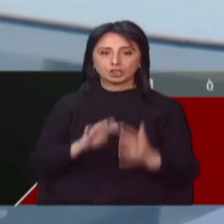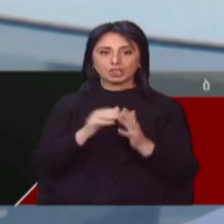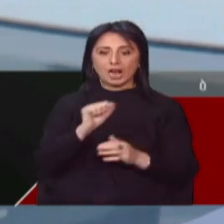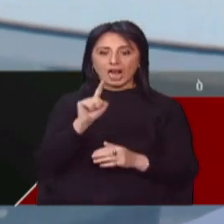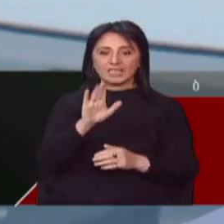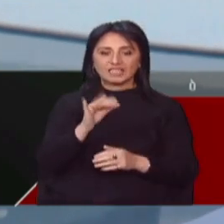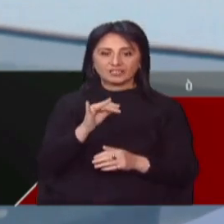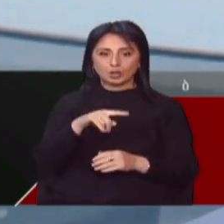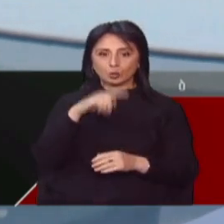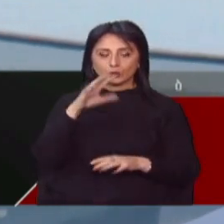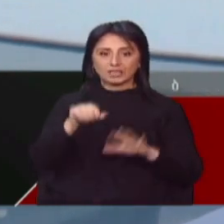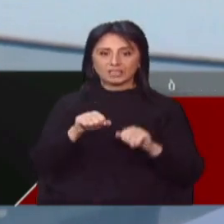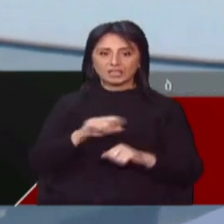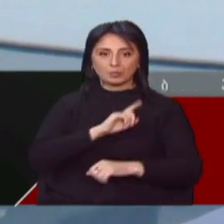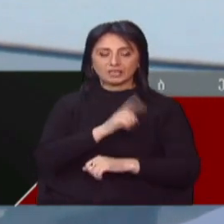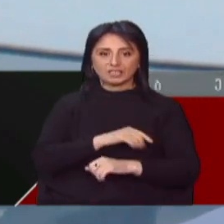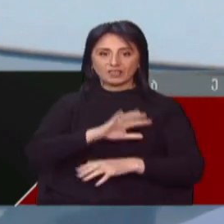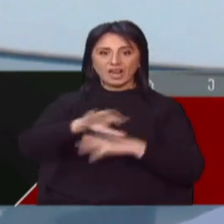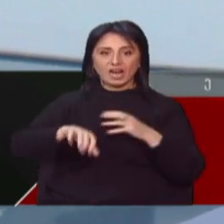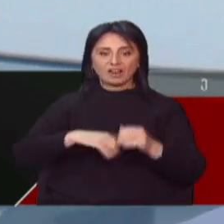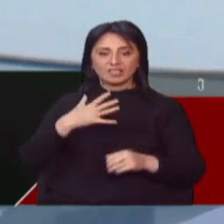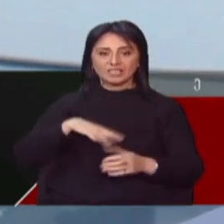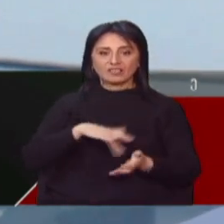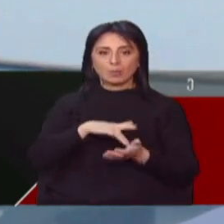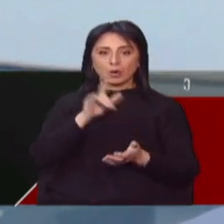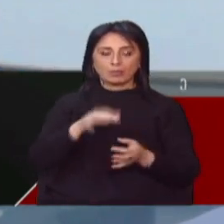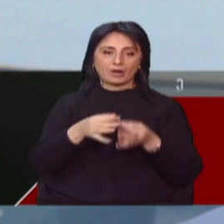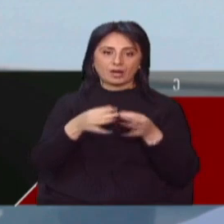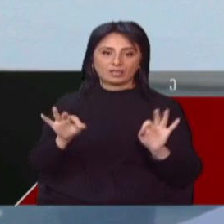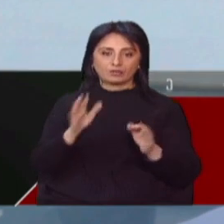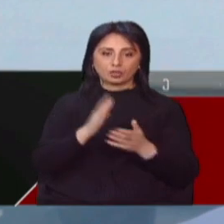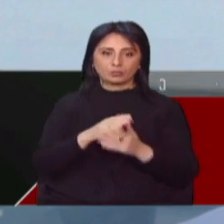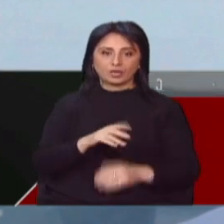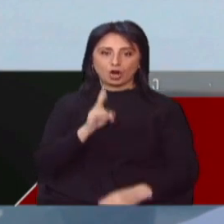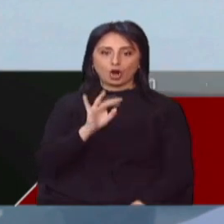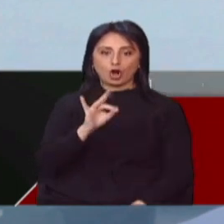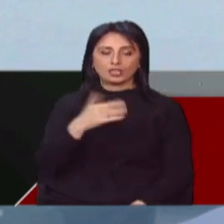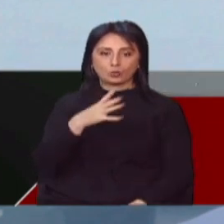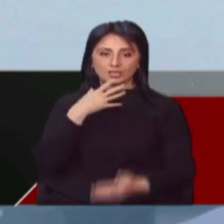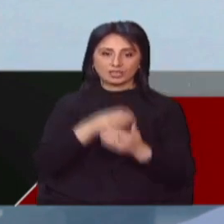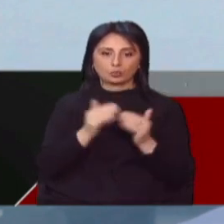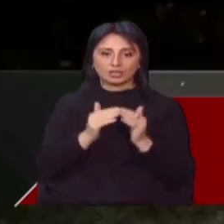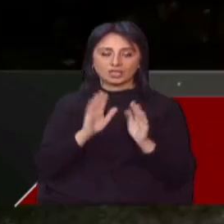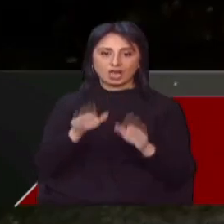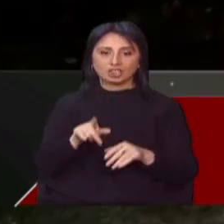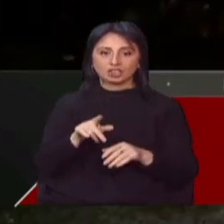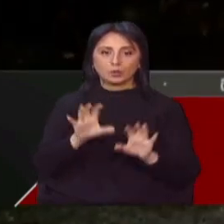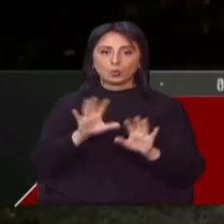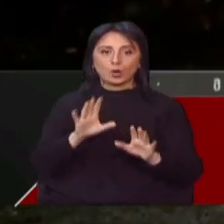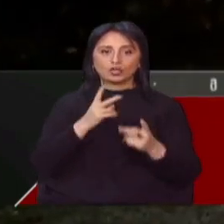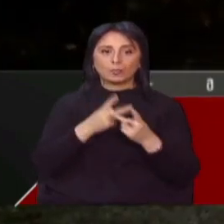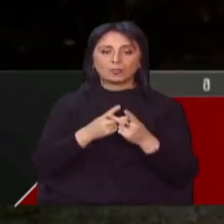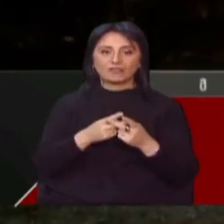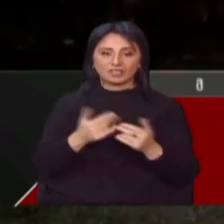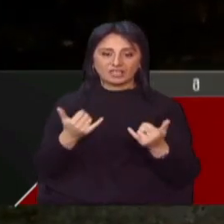სოფელ აძვის მიმდებარედ რუსეთის საოკუპაციო ძალების მიერ გატაცებული საქართველოს მოქალაქე გათავისუფლდა. ხვიჩა კორინთელი უკვე საკუთარ სახლში იმყოფება. მისი უკანონო